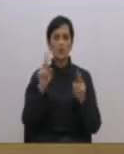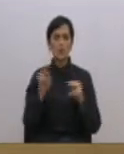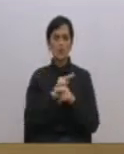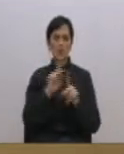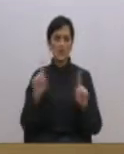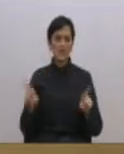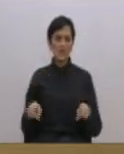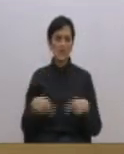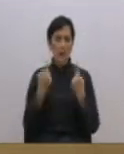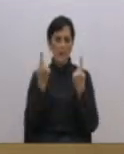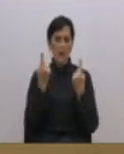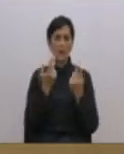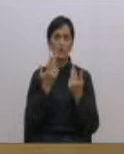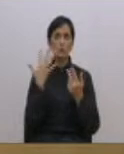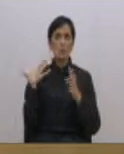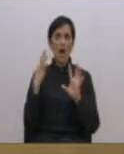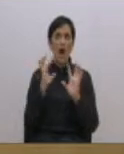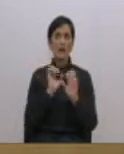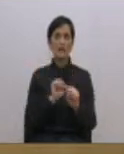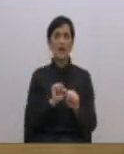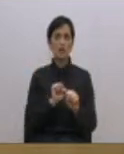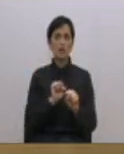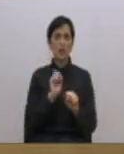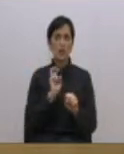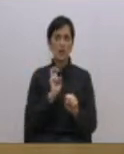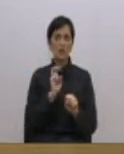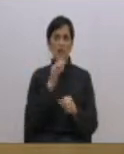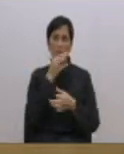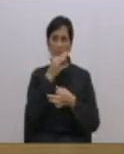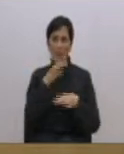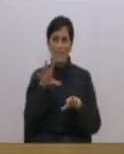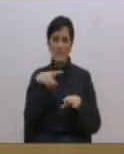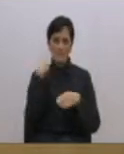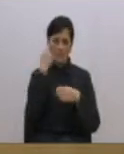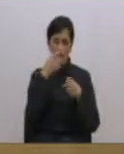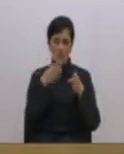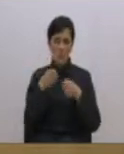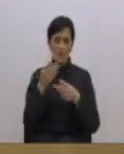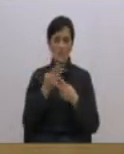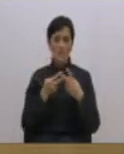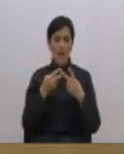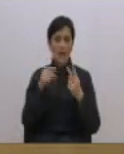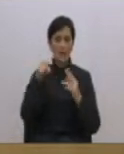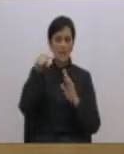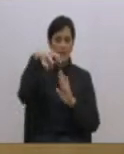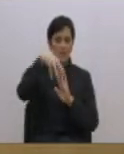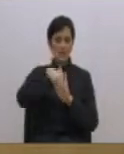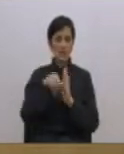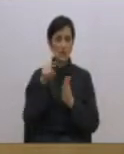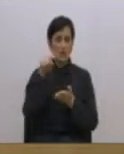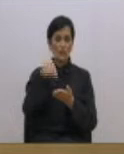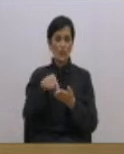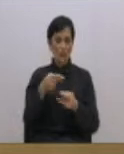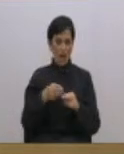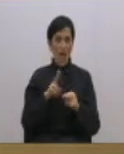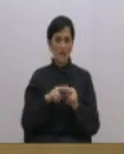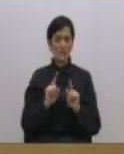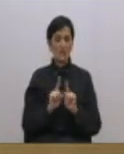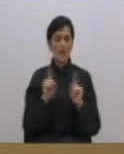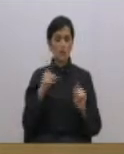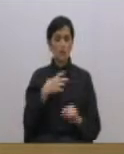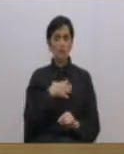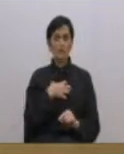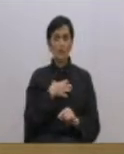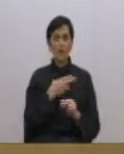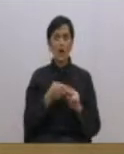rehabilitatsiaze resocializatsiaze mkhardacherazze Nebismieri pirisa, romelis penitenciul dat sebulebași, hudeba da esari zgansa cu trebulat